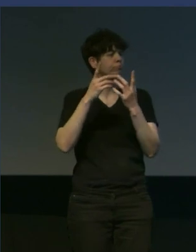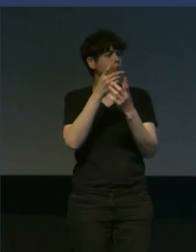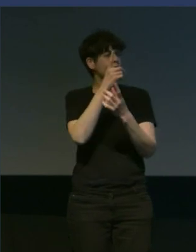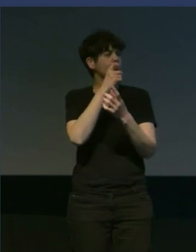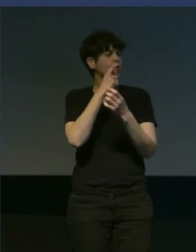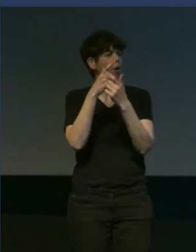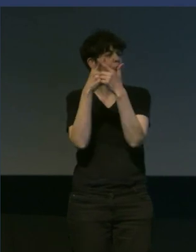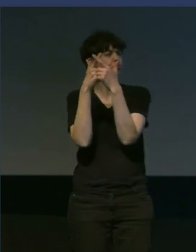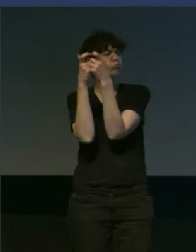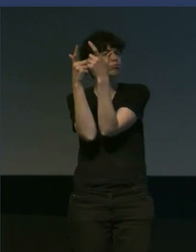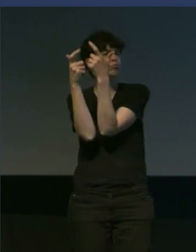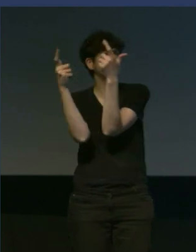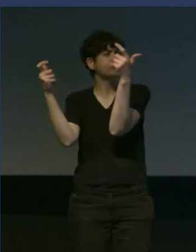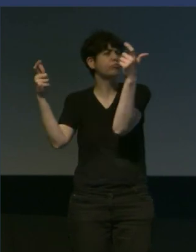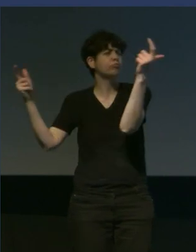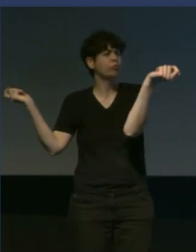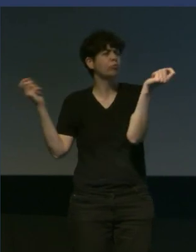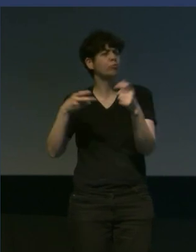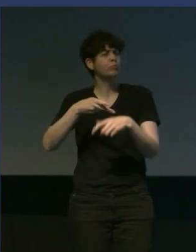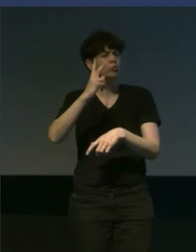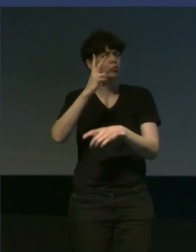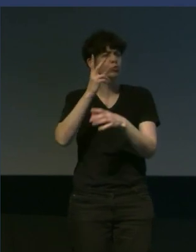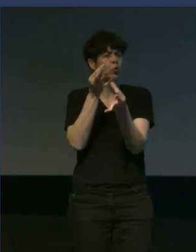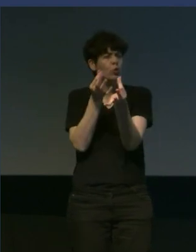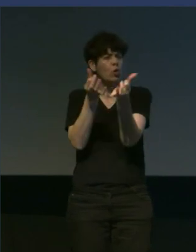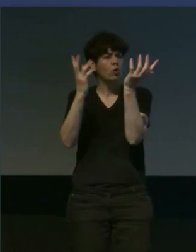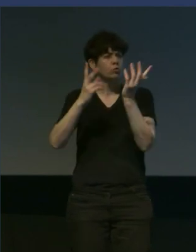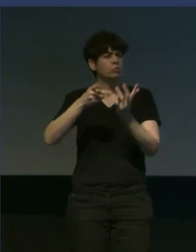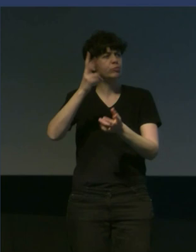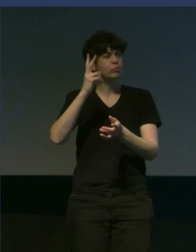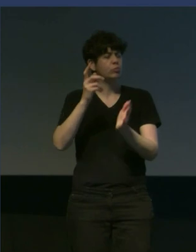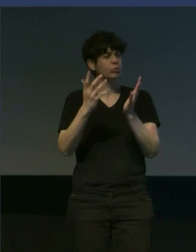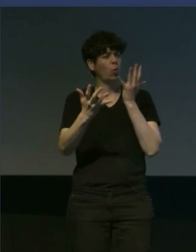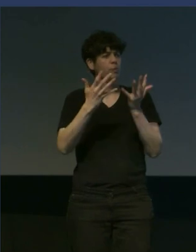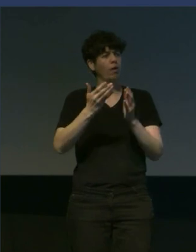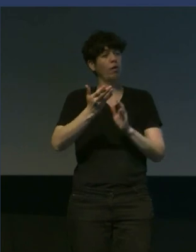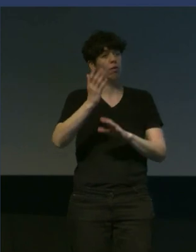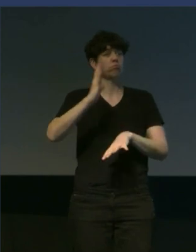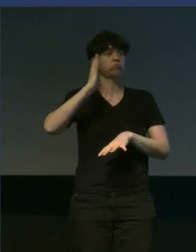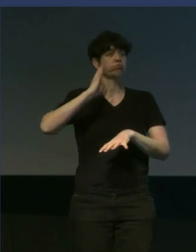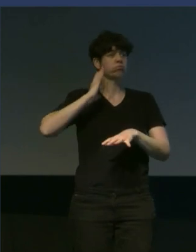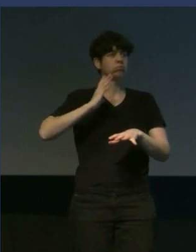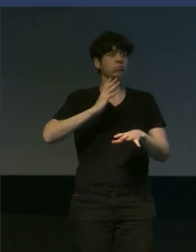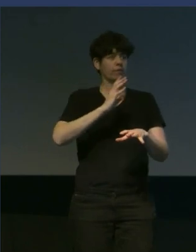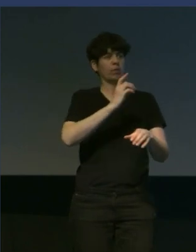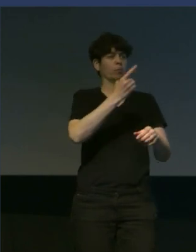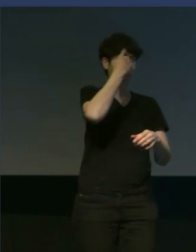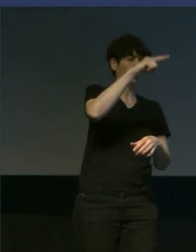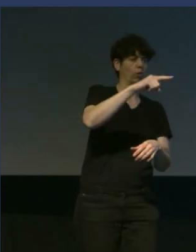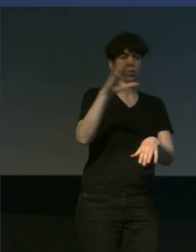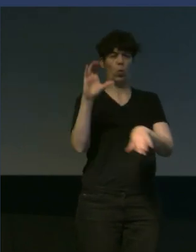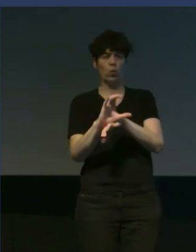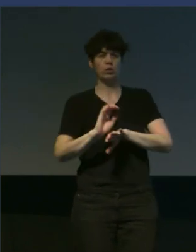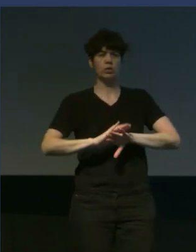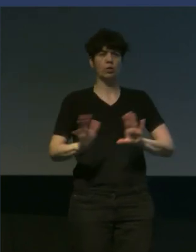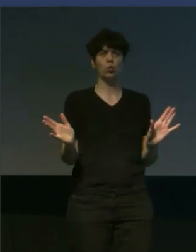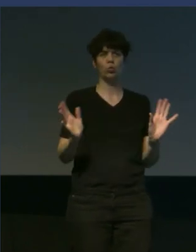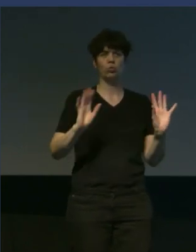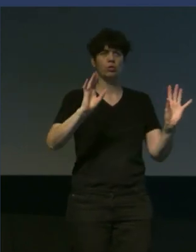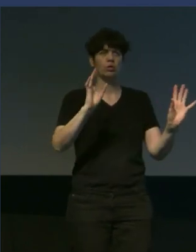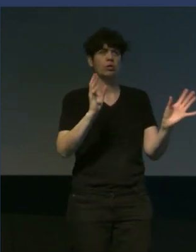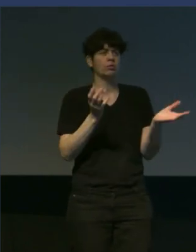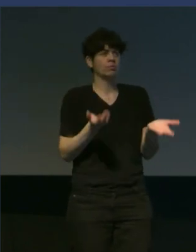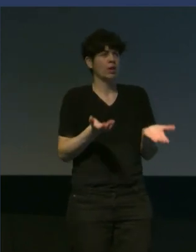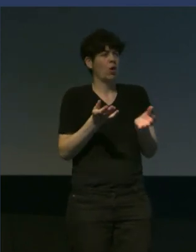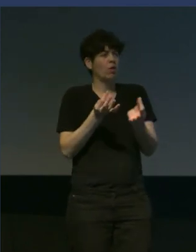diversifiés, beaucoup plus nuancés qu'ils ont été à certaines périodes où effectivement il y avait le pour, le contre et sans explication. Donc, on